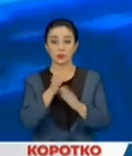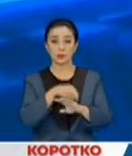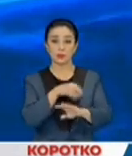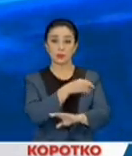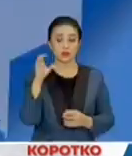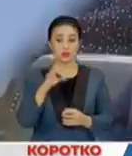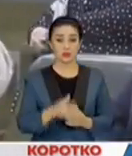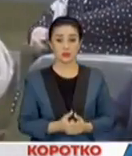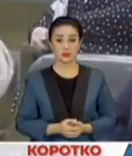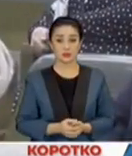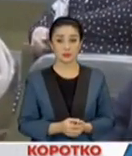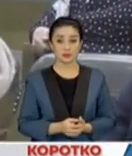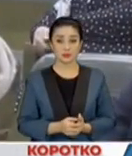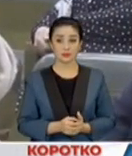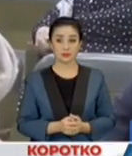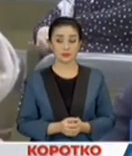партий.